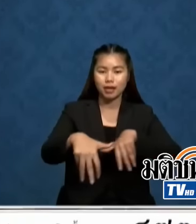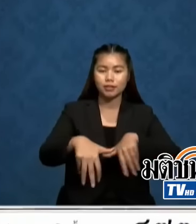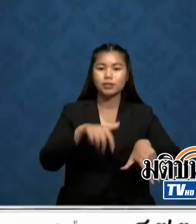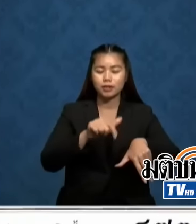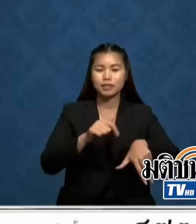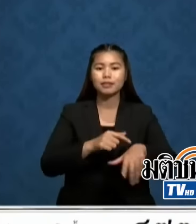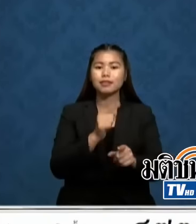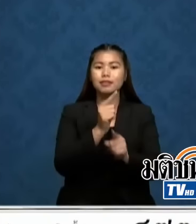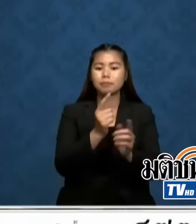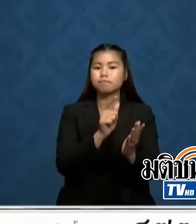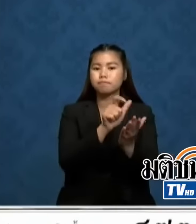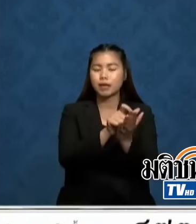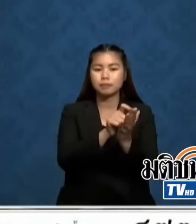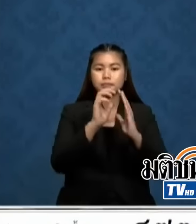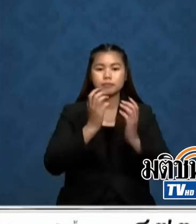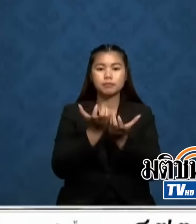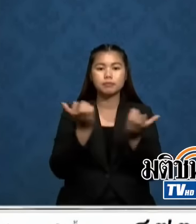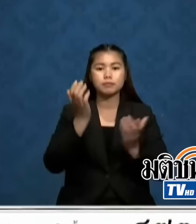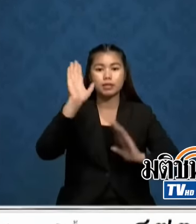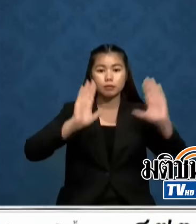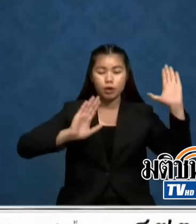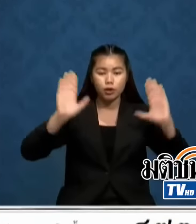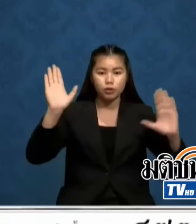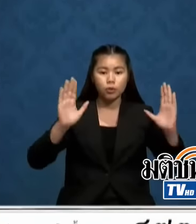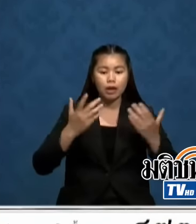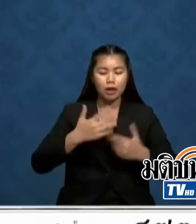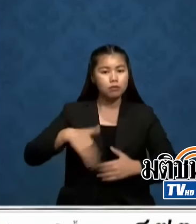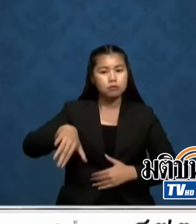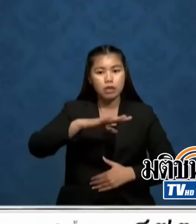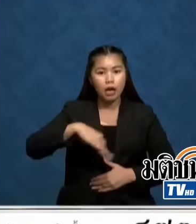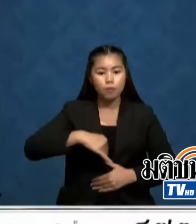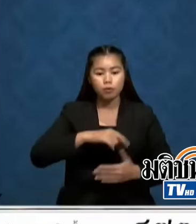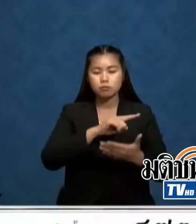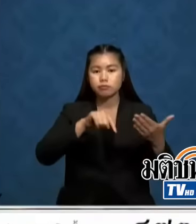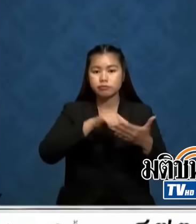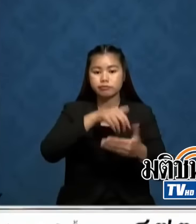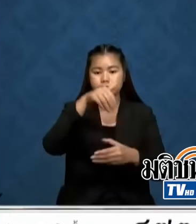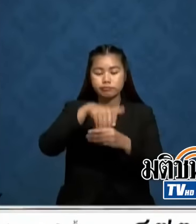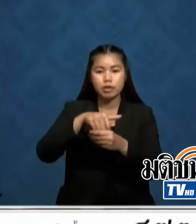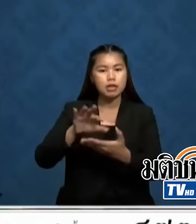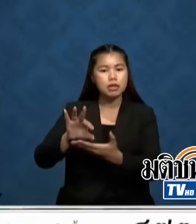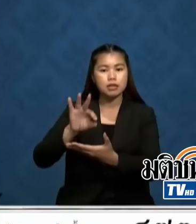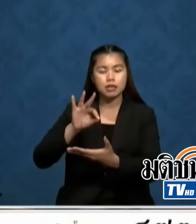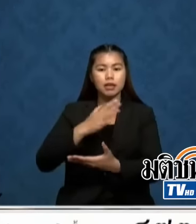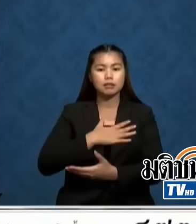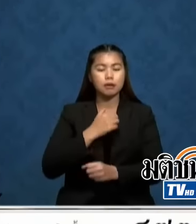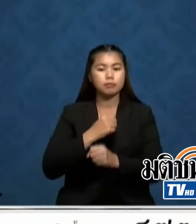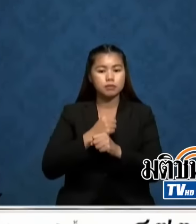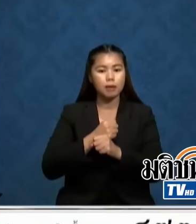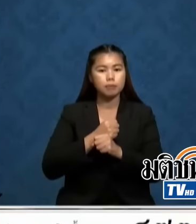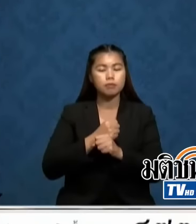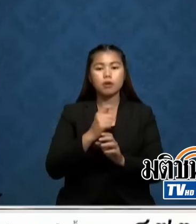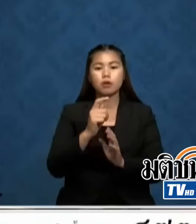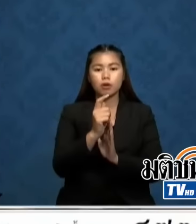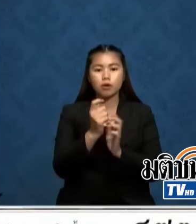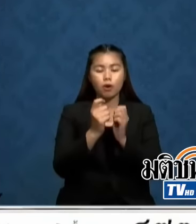รัฐธรรมนูญด้วยนะฮะและประชาชนผู้ทรงอำนาจนี้ก็เลือกพวกเราเข้ามาทำหน้าที่ผู้แทนออกกฎหมายใน